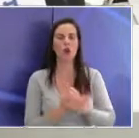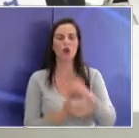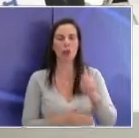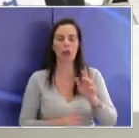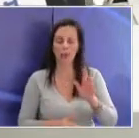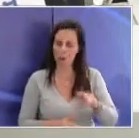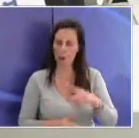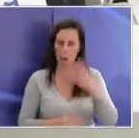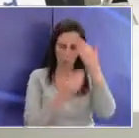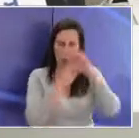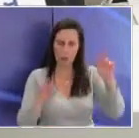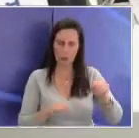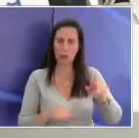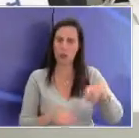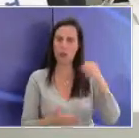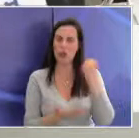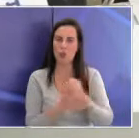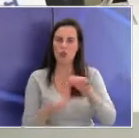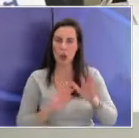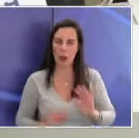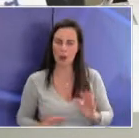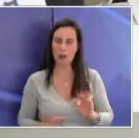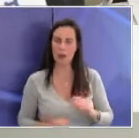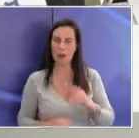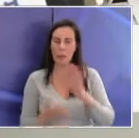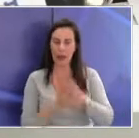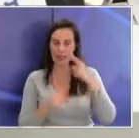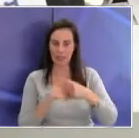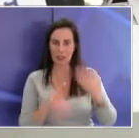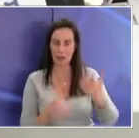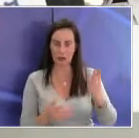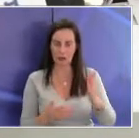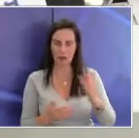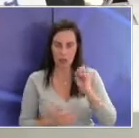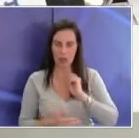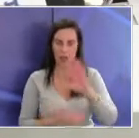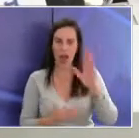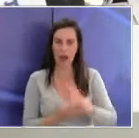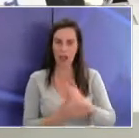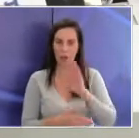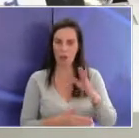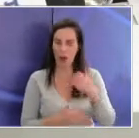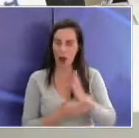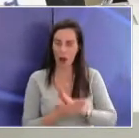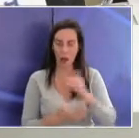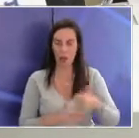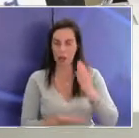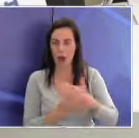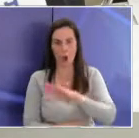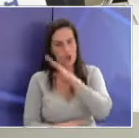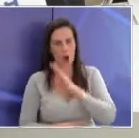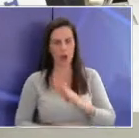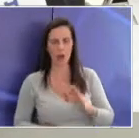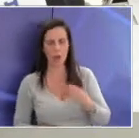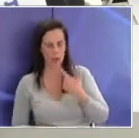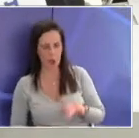יש אישור ממשלה. אגב, גם אנקדוטה קצרה. ב-11:30 התקבלה ההחלטה אתמול, נשלחה אל השרים, חלק מהשרים הלכו לישון. תגידי, מה זה